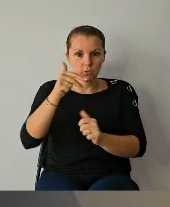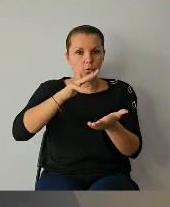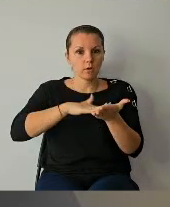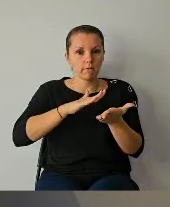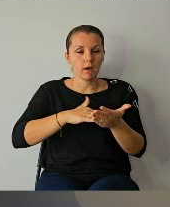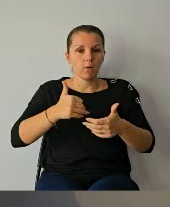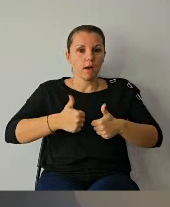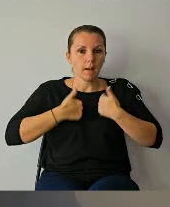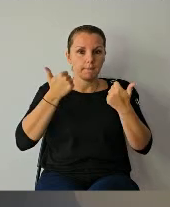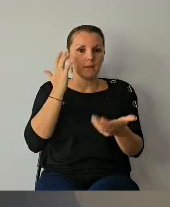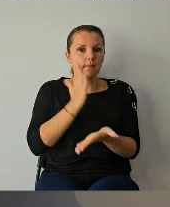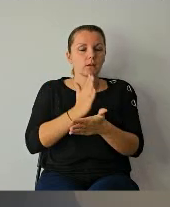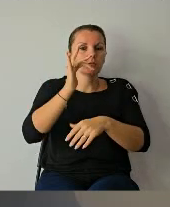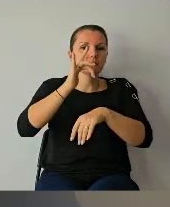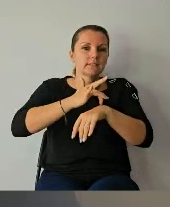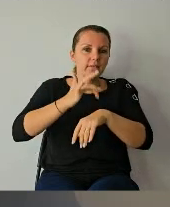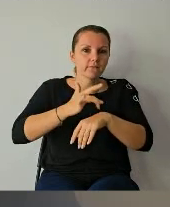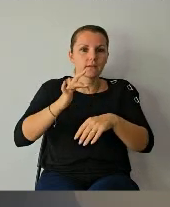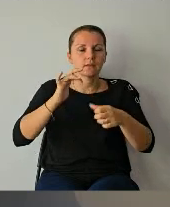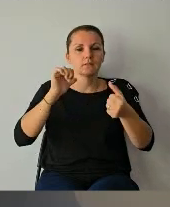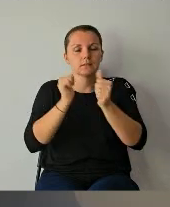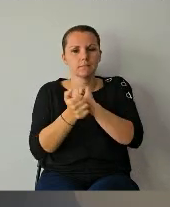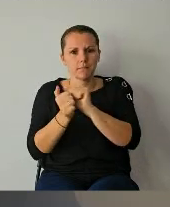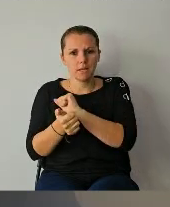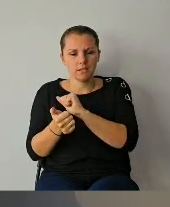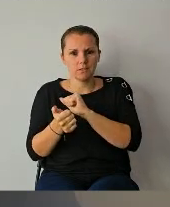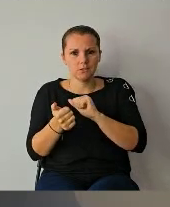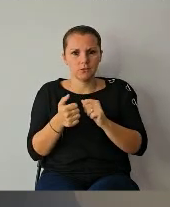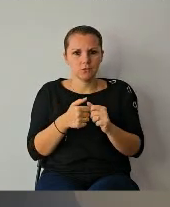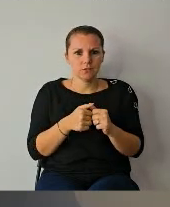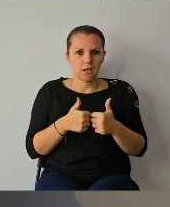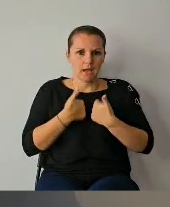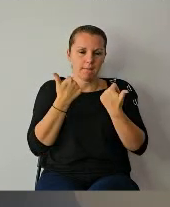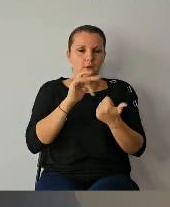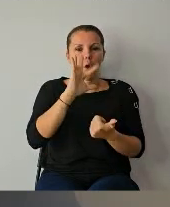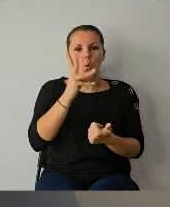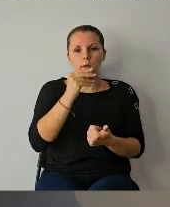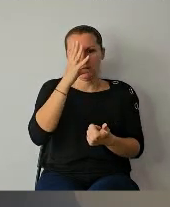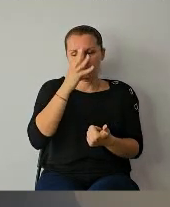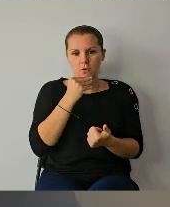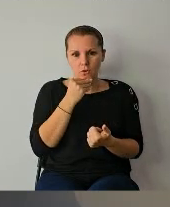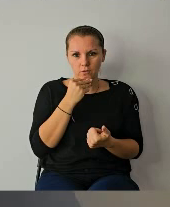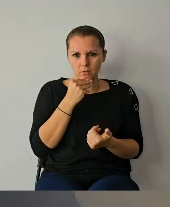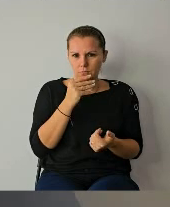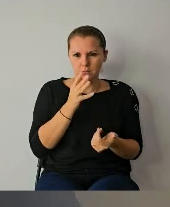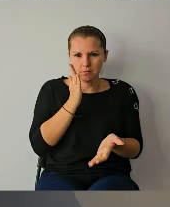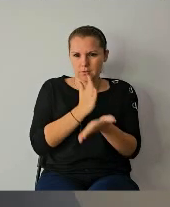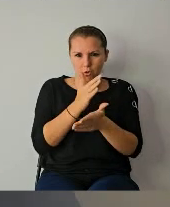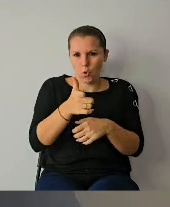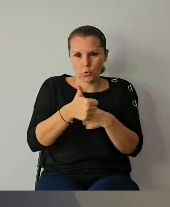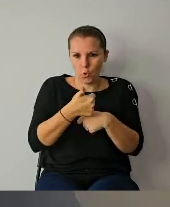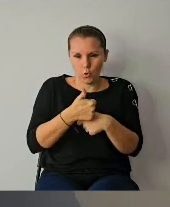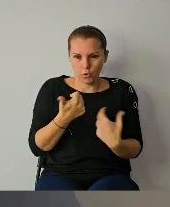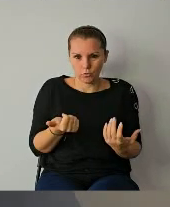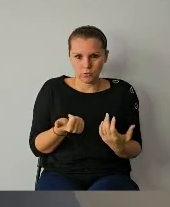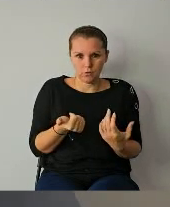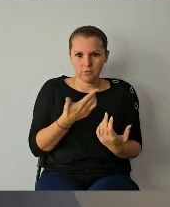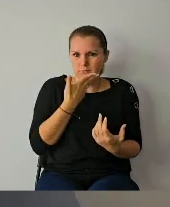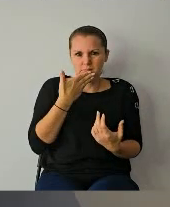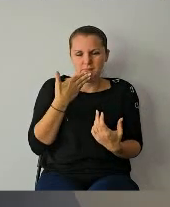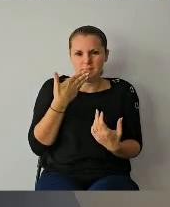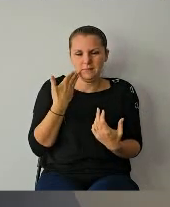żeby zmienić te stawki najniższe, żeby ładnie wyglądało, bo tylko chyba o to chodzi, no to właściwie nie